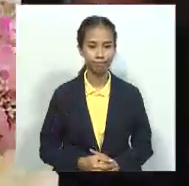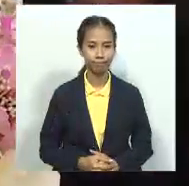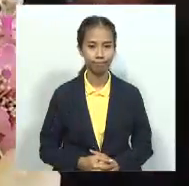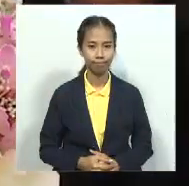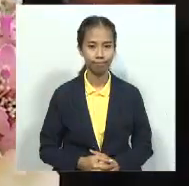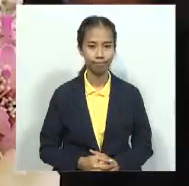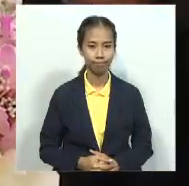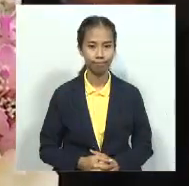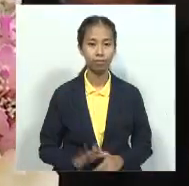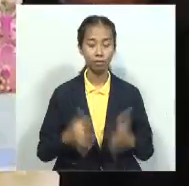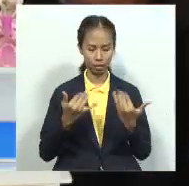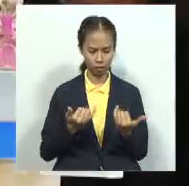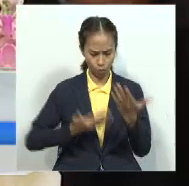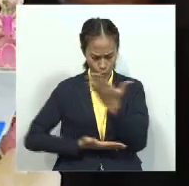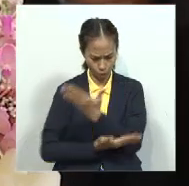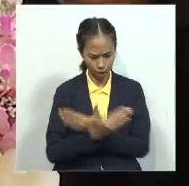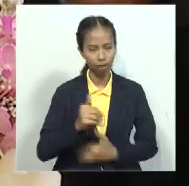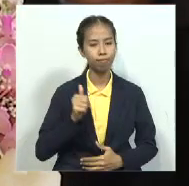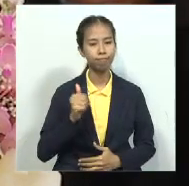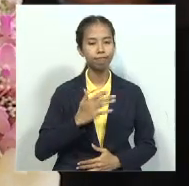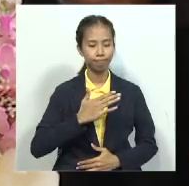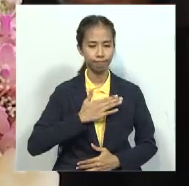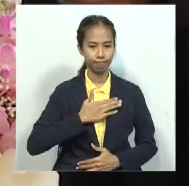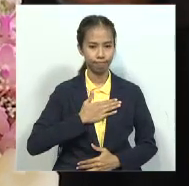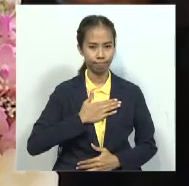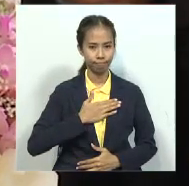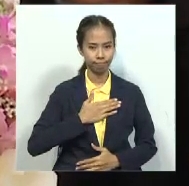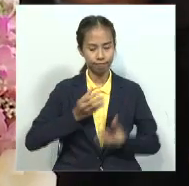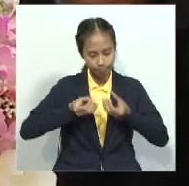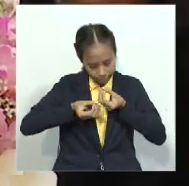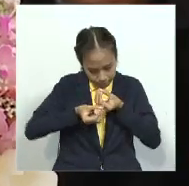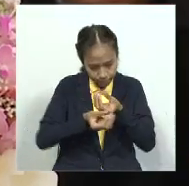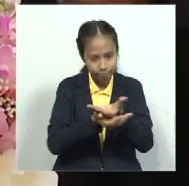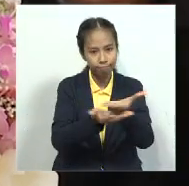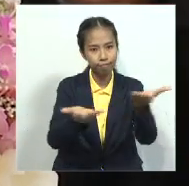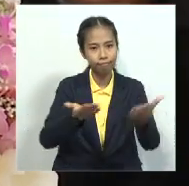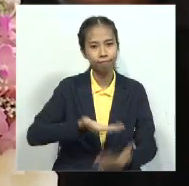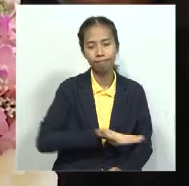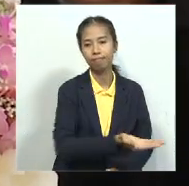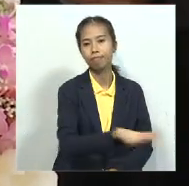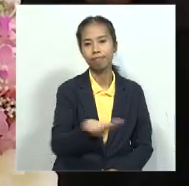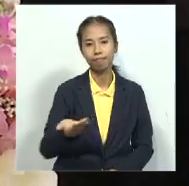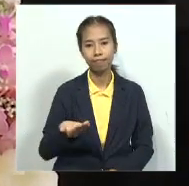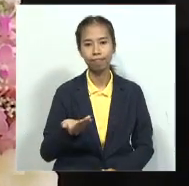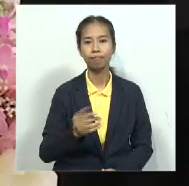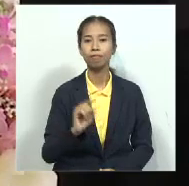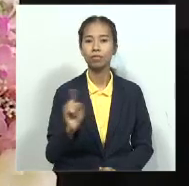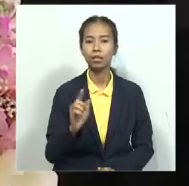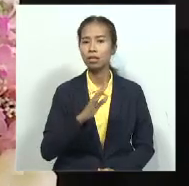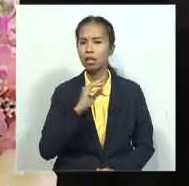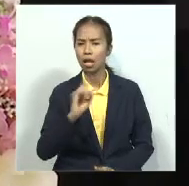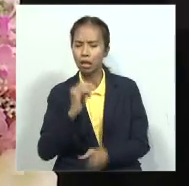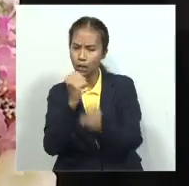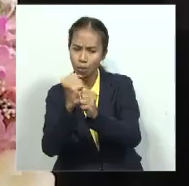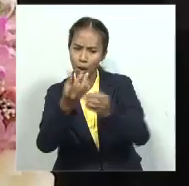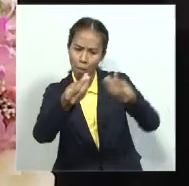โอกาสอันเป็นมงคลนี้นะครับผมก็ขออวยพรให้กับทุกท่านสิ่งใดที่ท่านให้กับผมมา